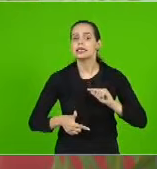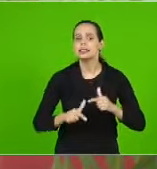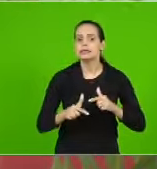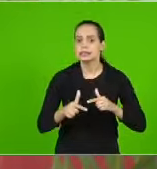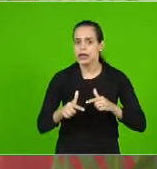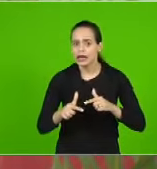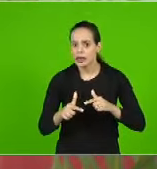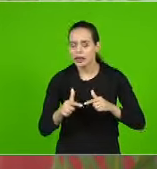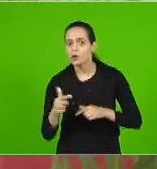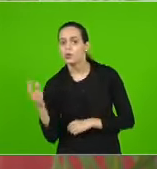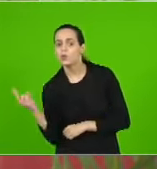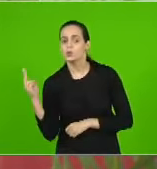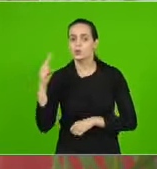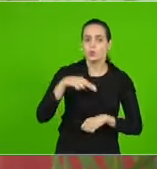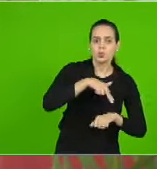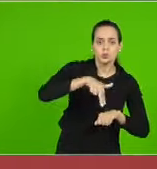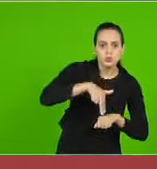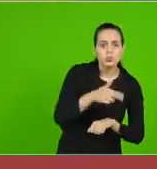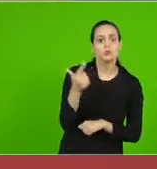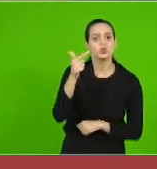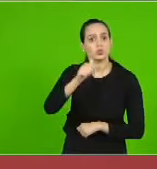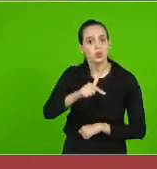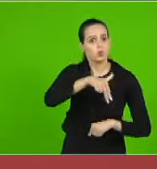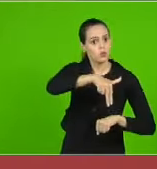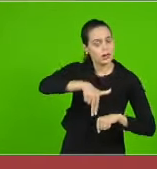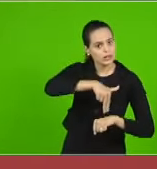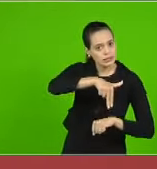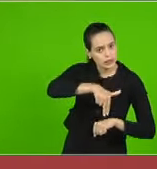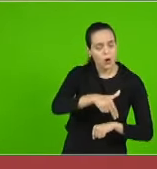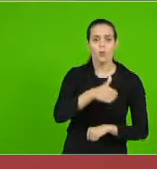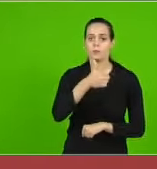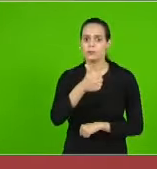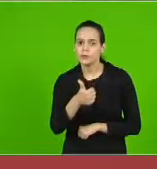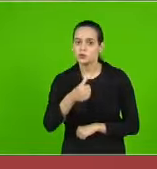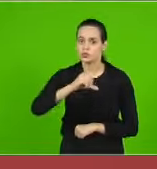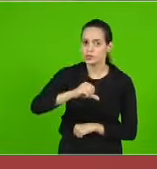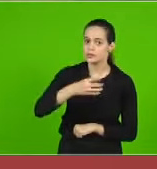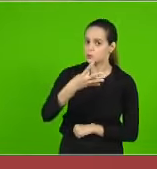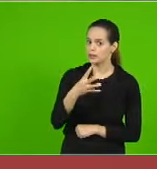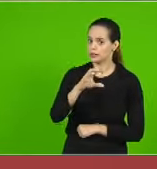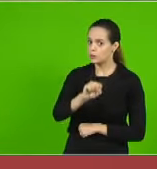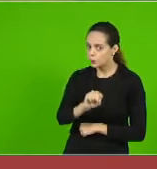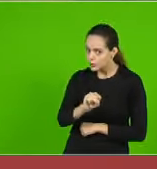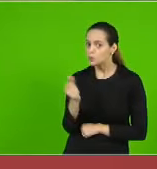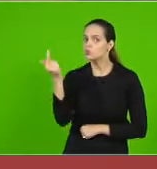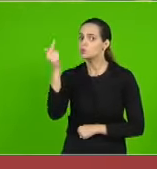Израиля в свою землю. Израиль организовался как нация.